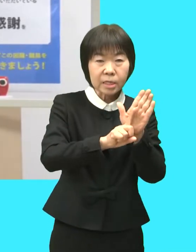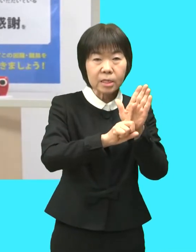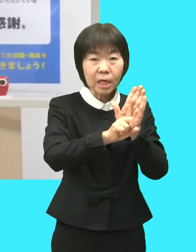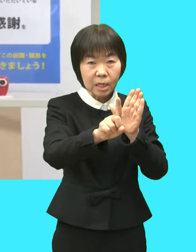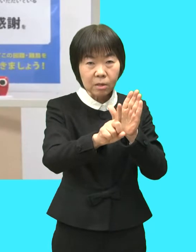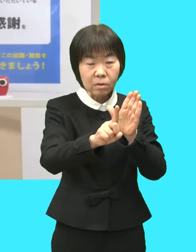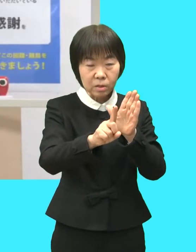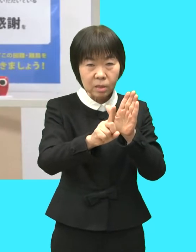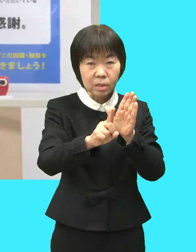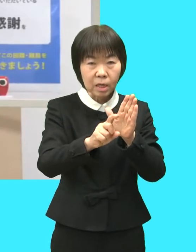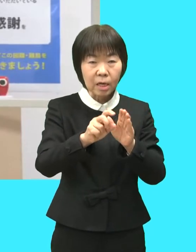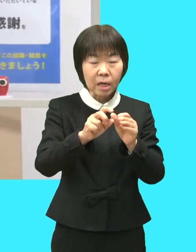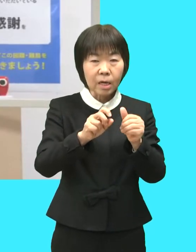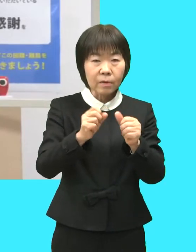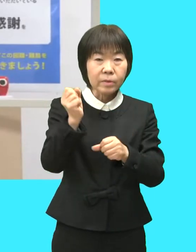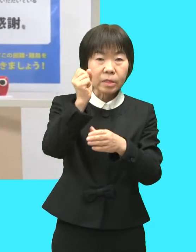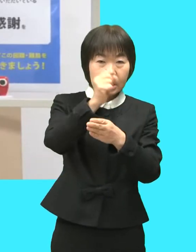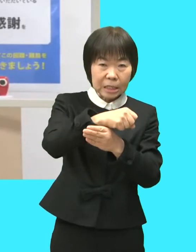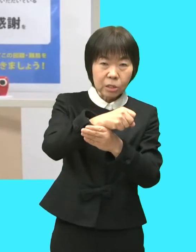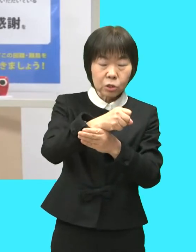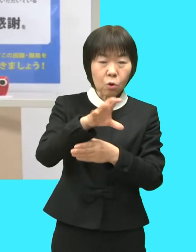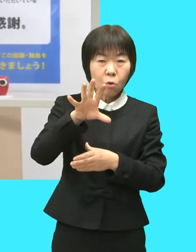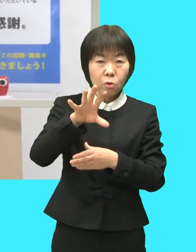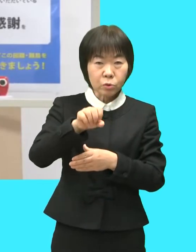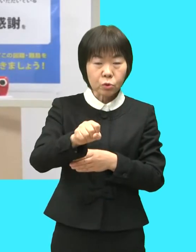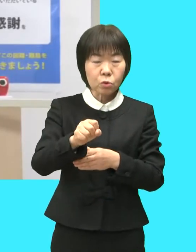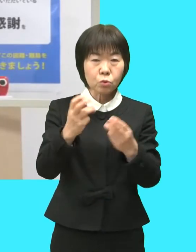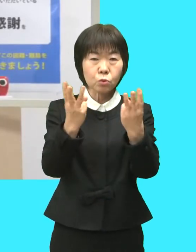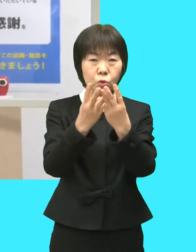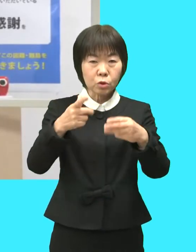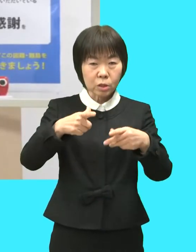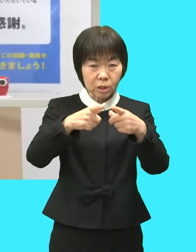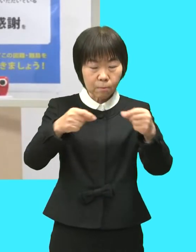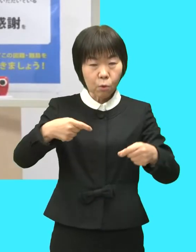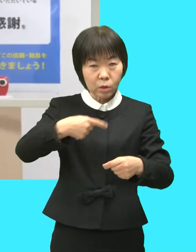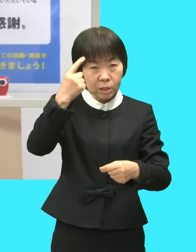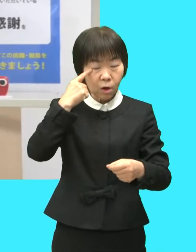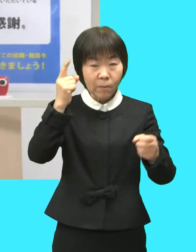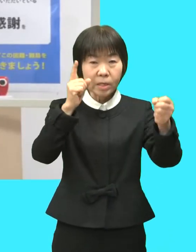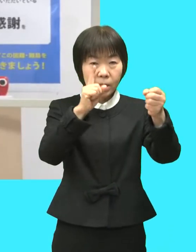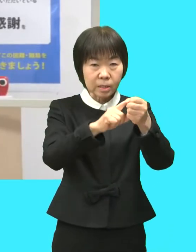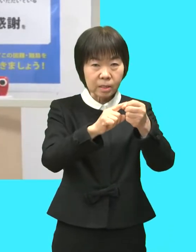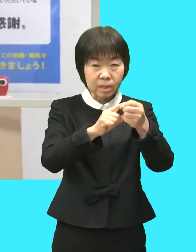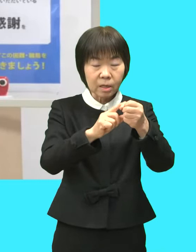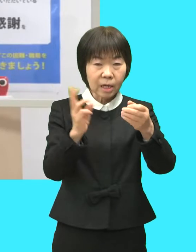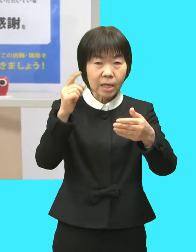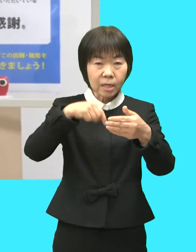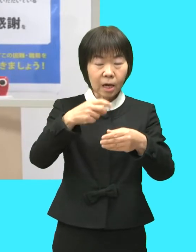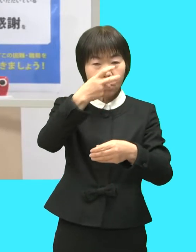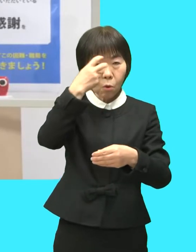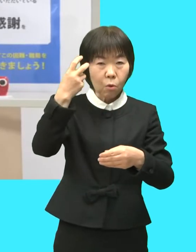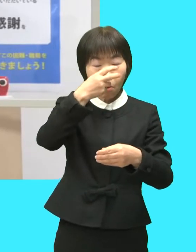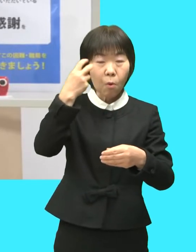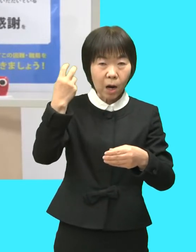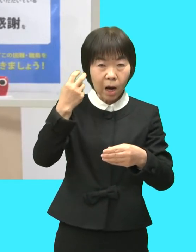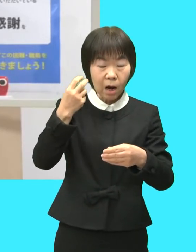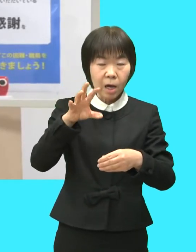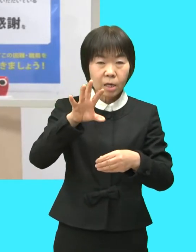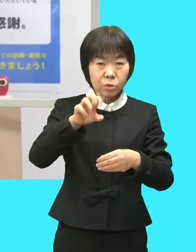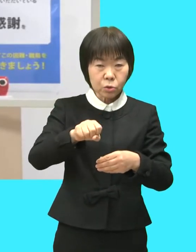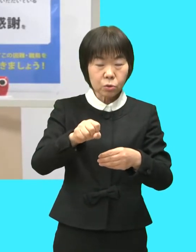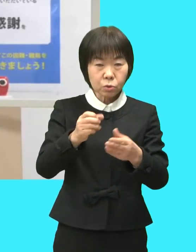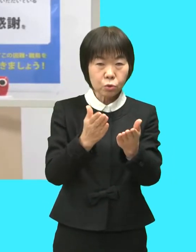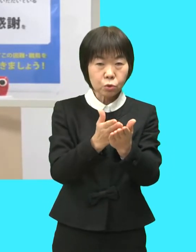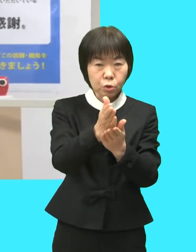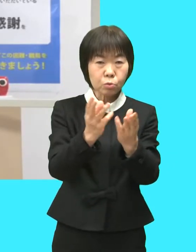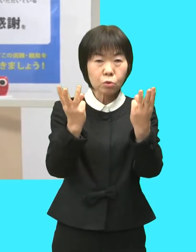ップ認証取得数日本一を目指している中、県内高校がグローバルギャップの取得